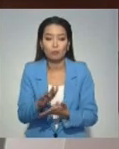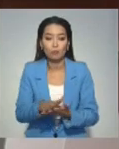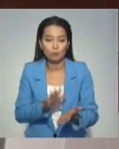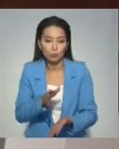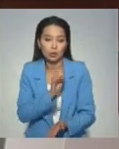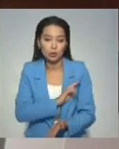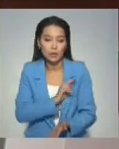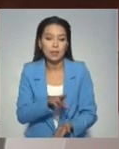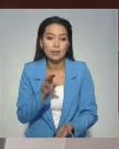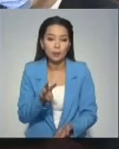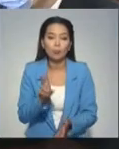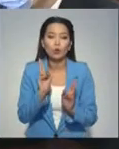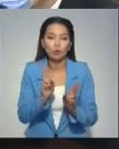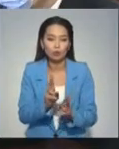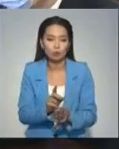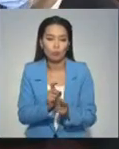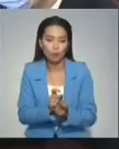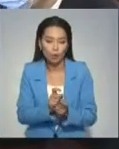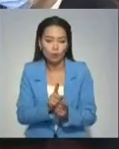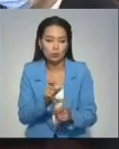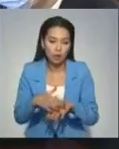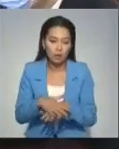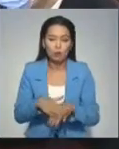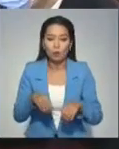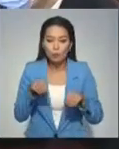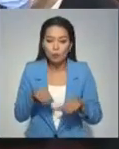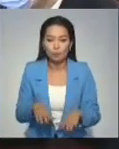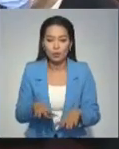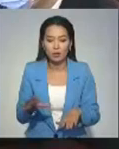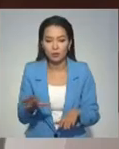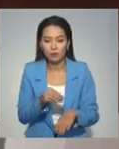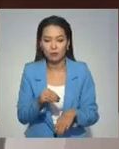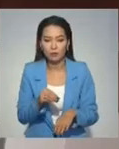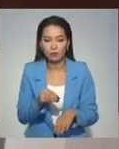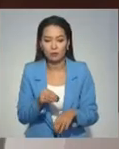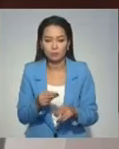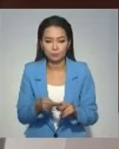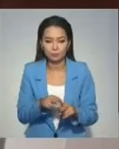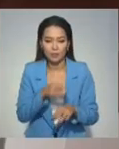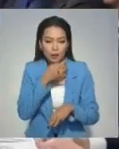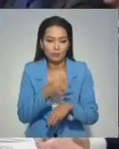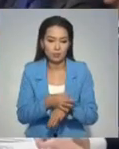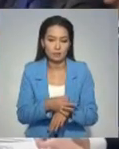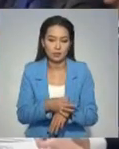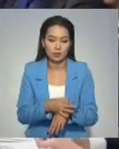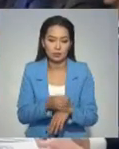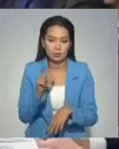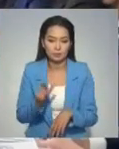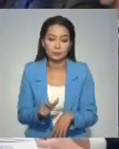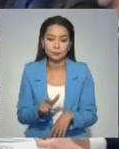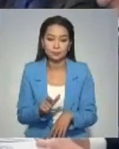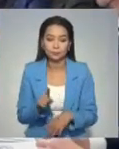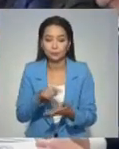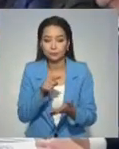работу только с теми, кто болеет за народ, принимает смелые решения и несет за них ответственность. На вопрос